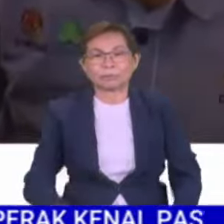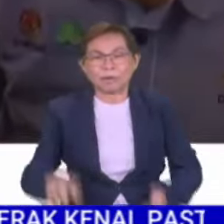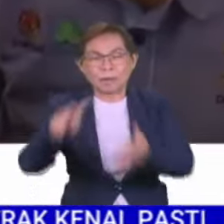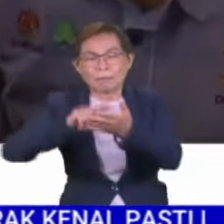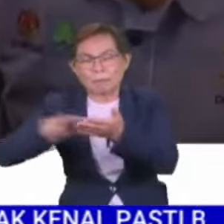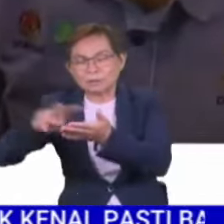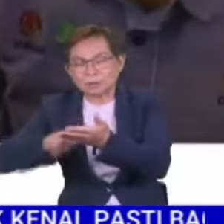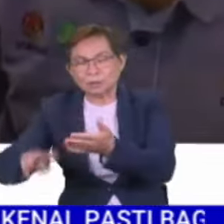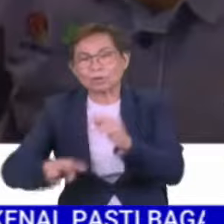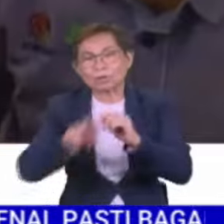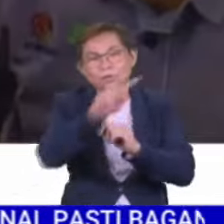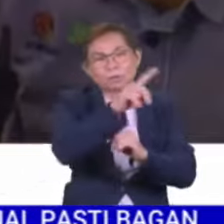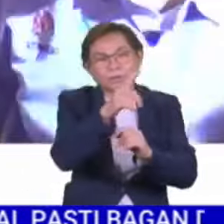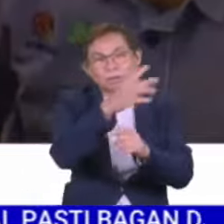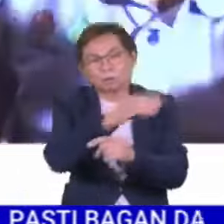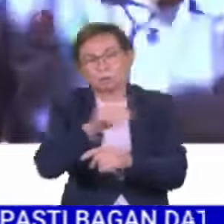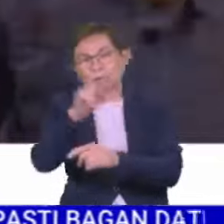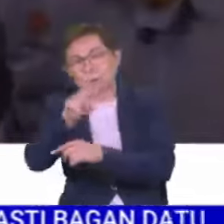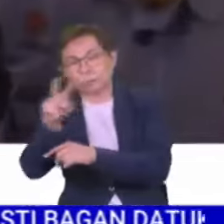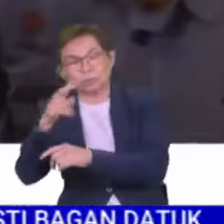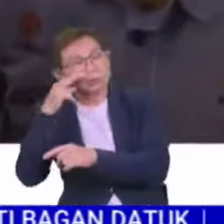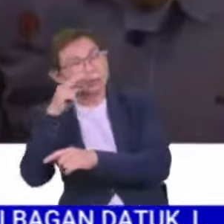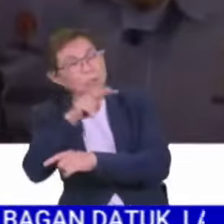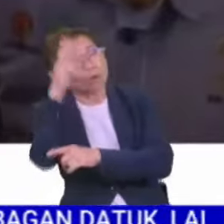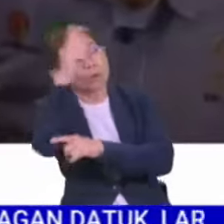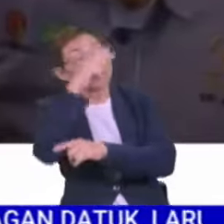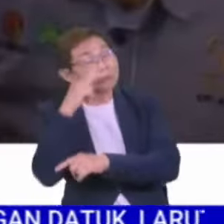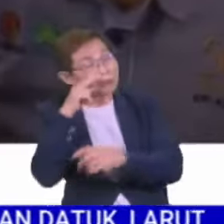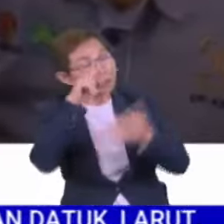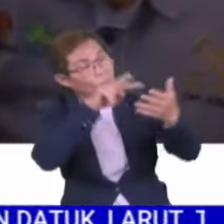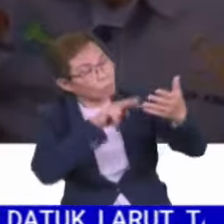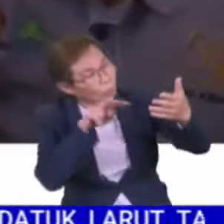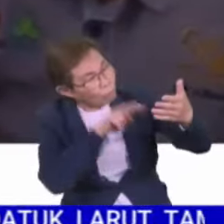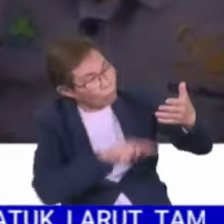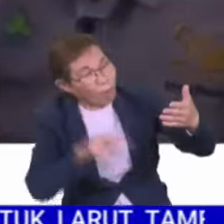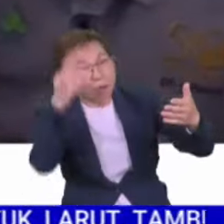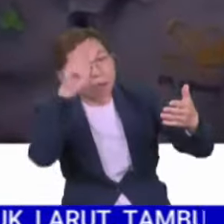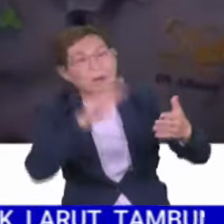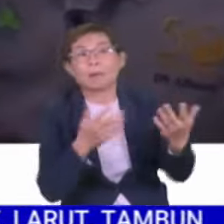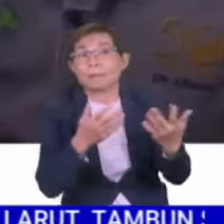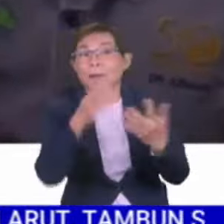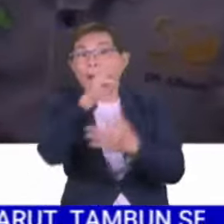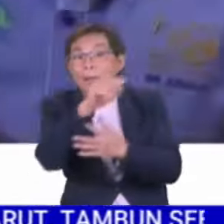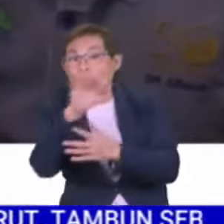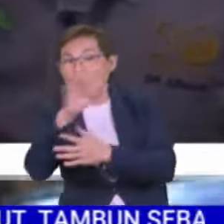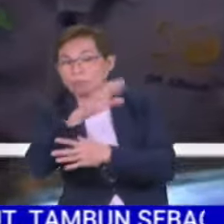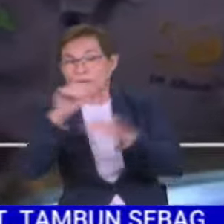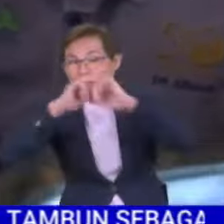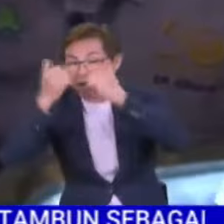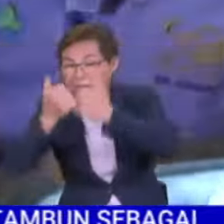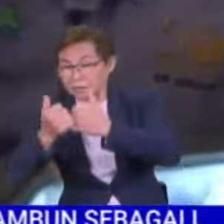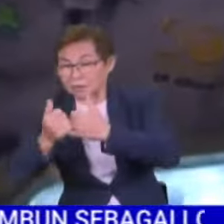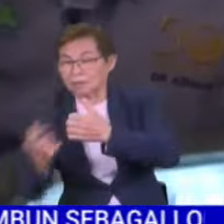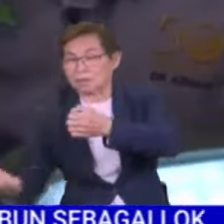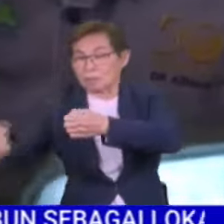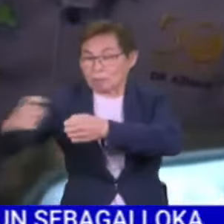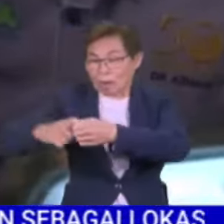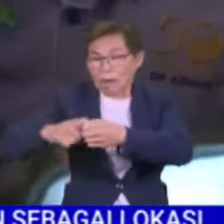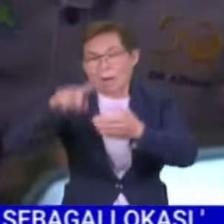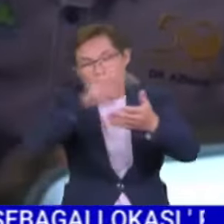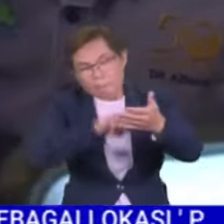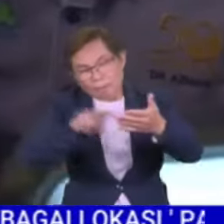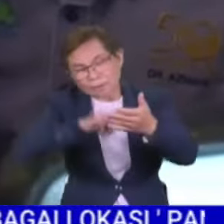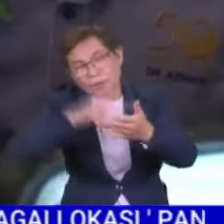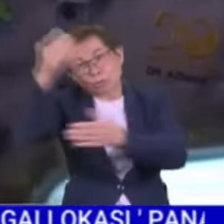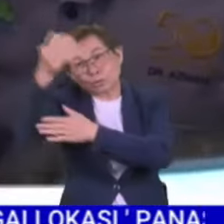Bacalah bajet 2021 dan 2022, lihatlah apa yang kerajaan melalui Kementerian Kewangan dan juga agensi-agensi berkaitan, bacalah ucapan